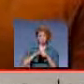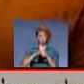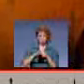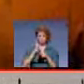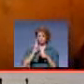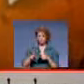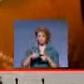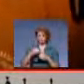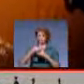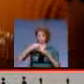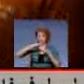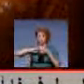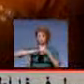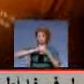كده